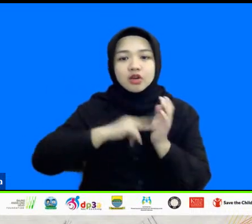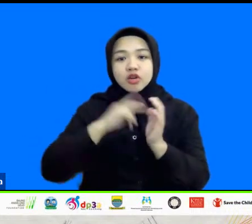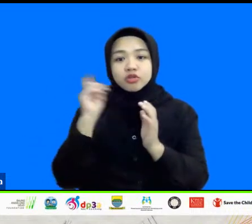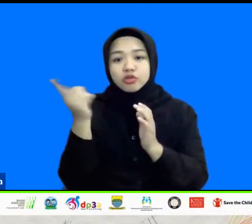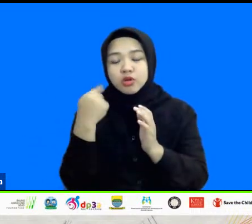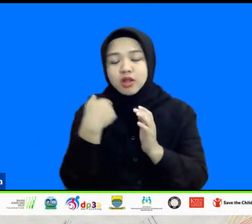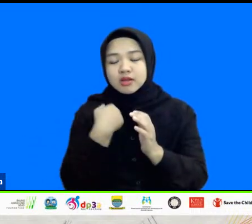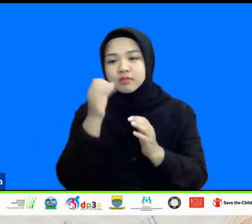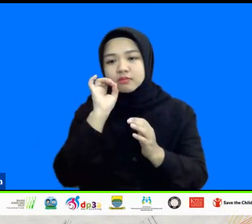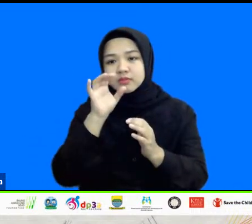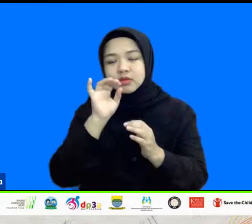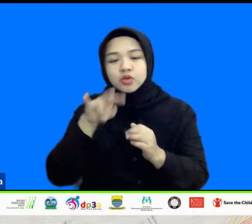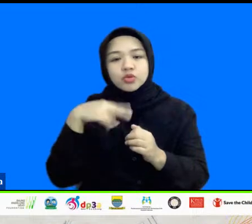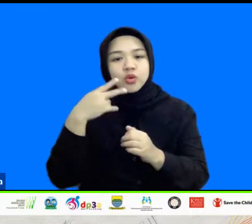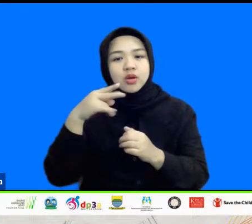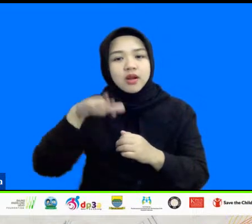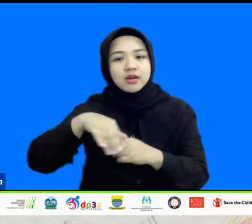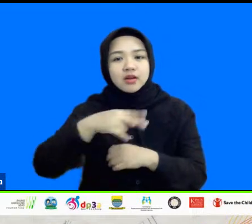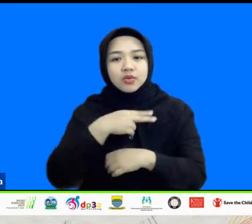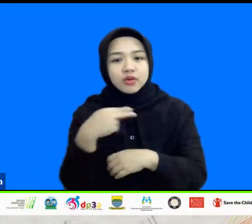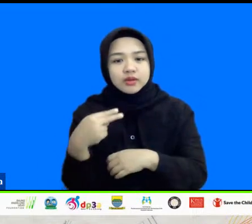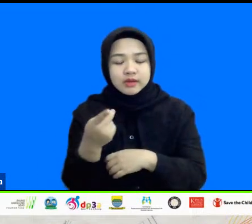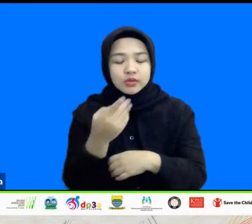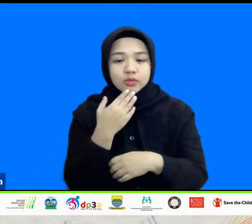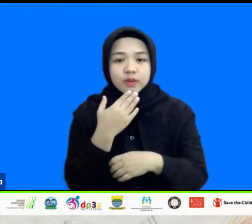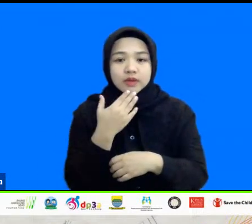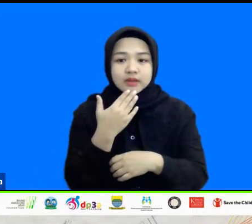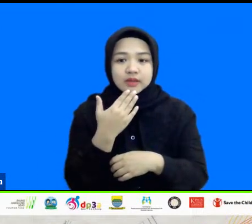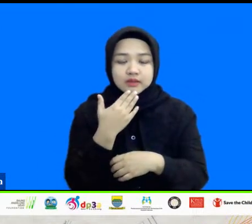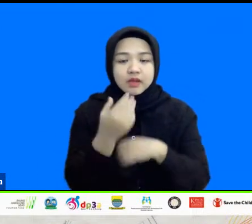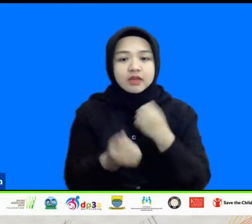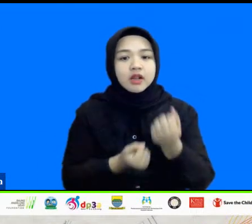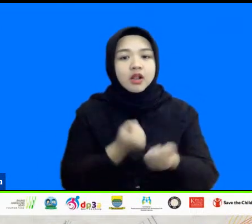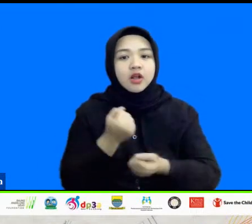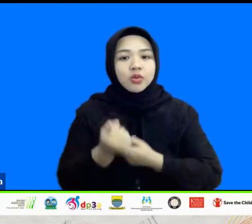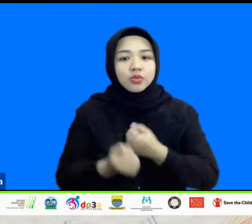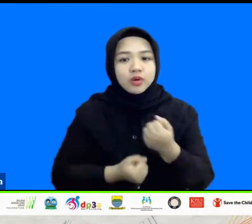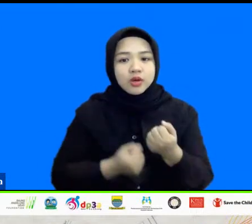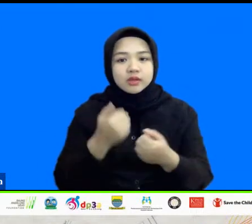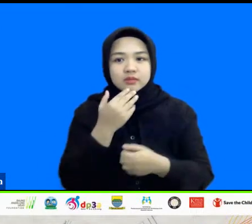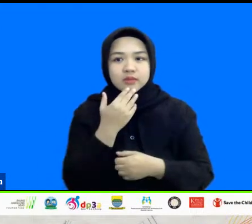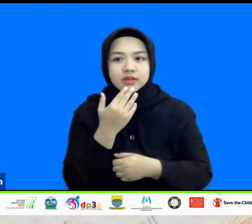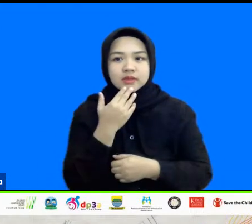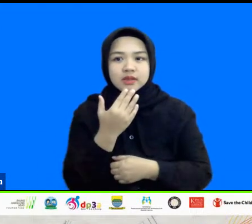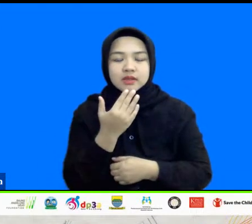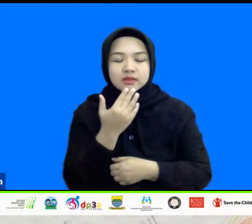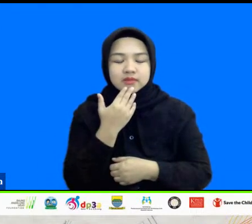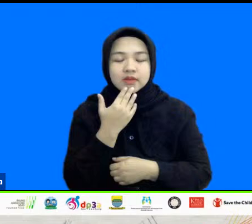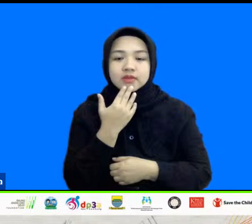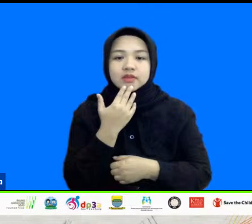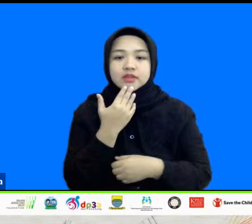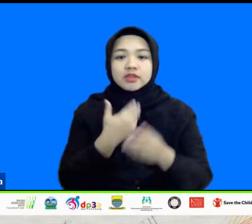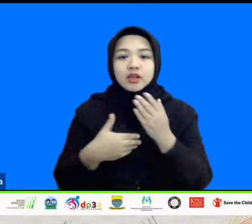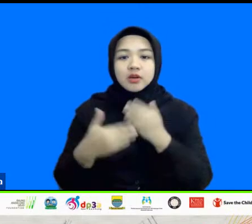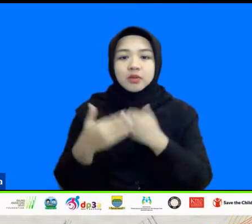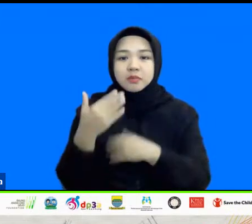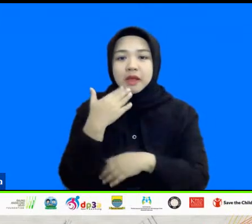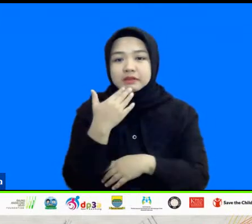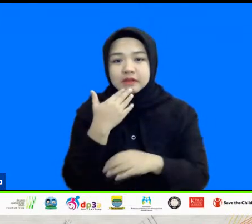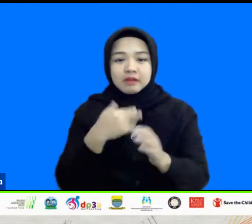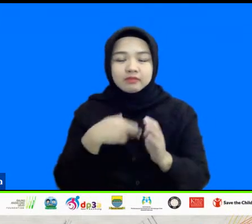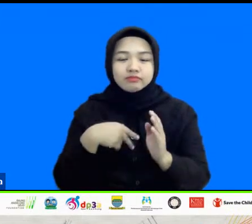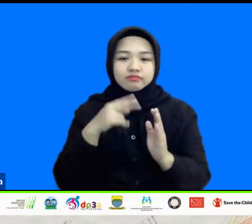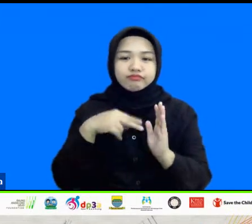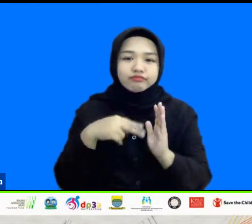ada penyampaian suara anak Indonesia. Nah, biasanya ini juga dilakukan secara apa namanya konvensional gitu ya membacakan. Nah,